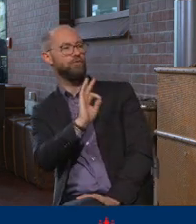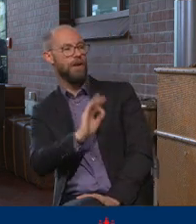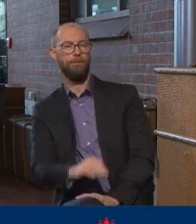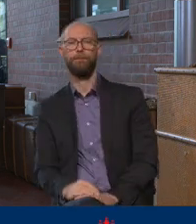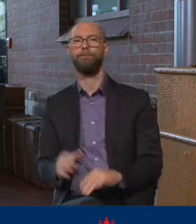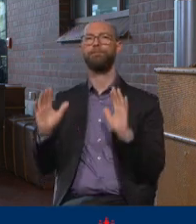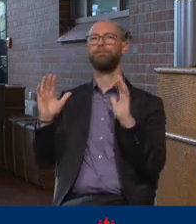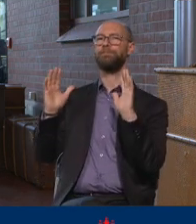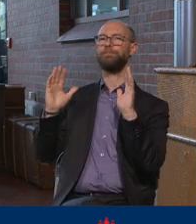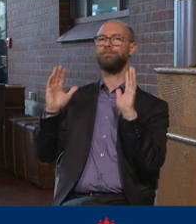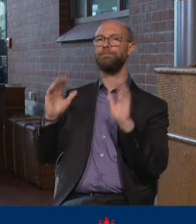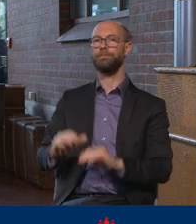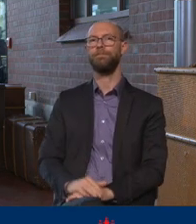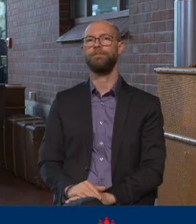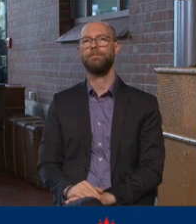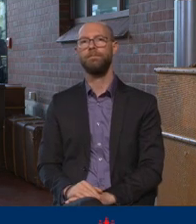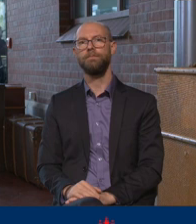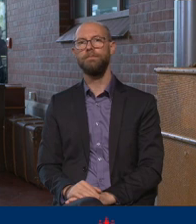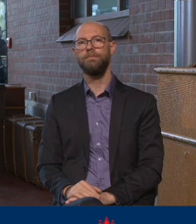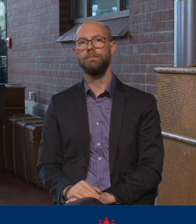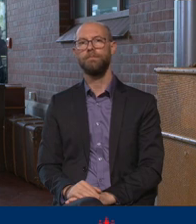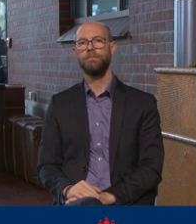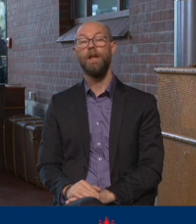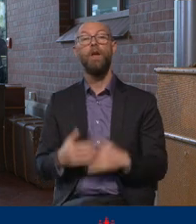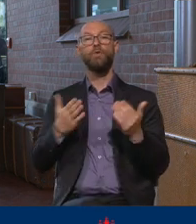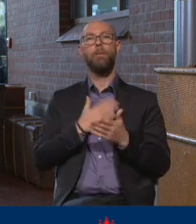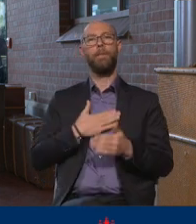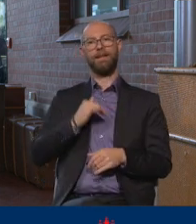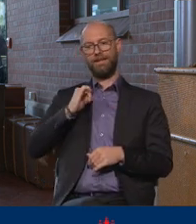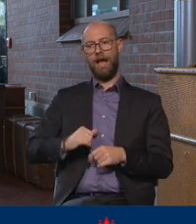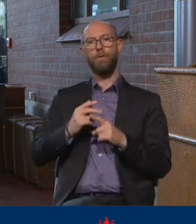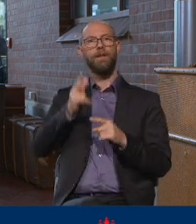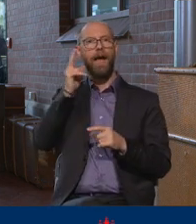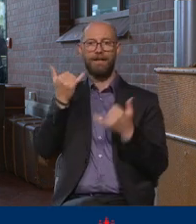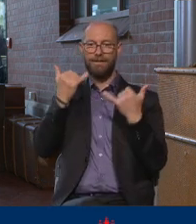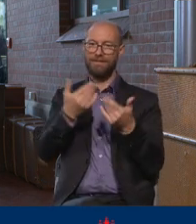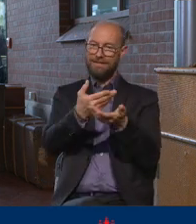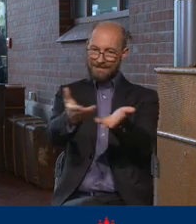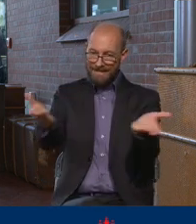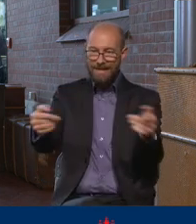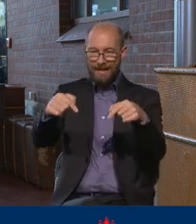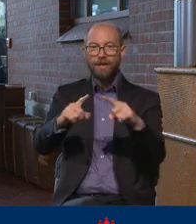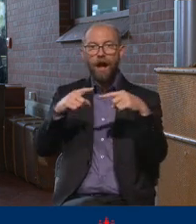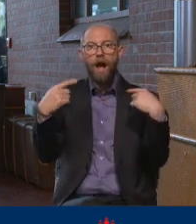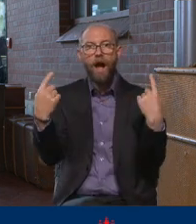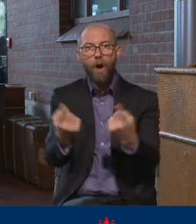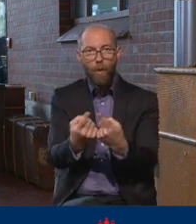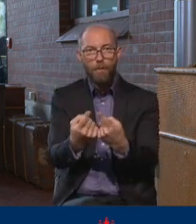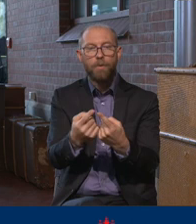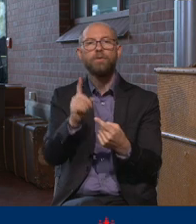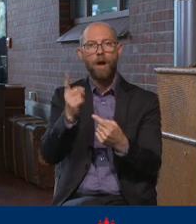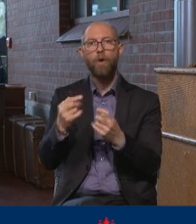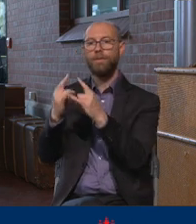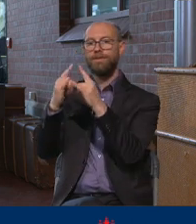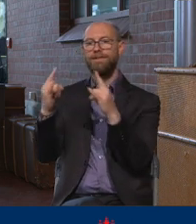dank so meine damen und herren jetzt sind sie dran sowohl hier im raum als auch im